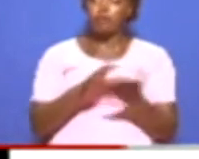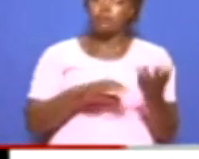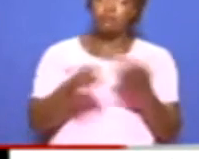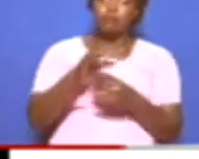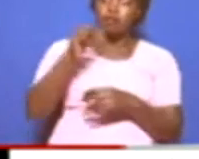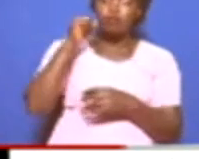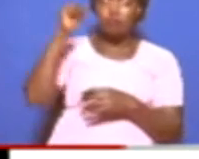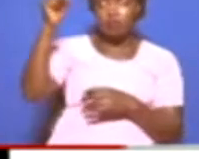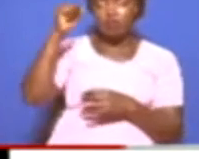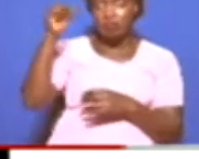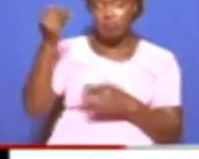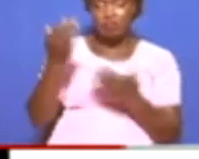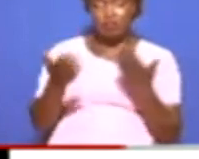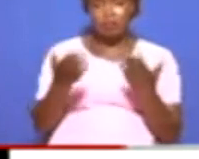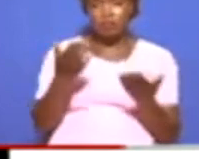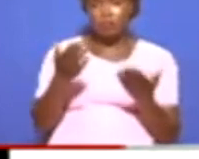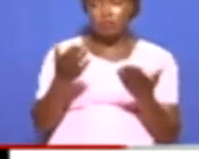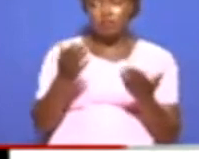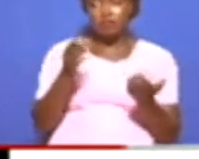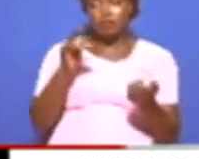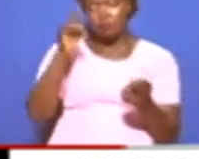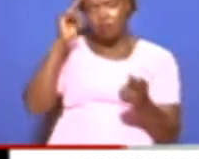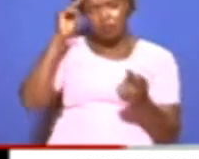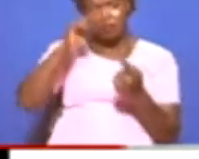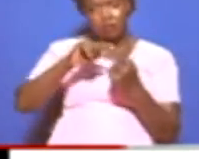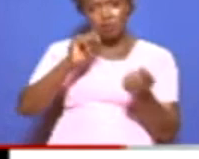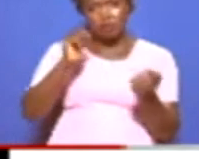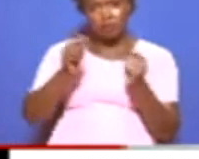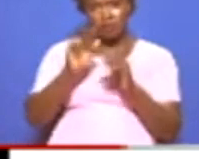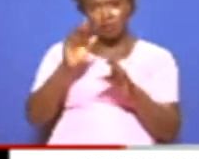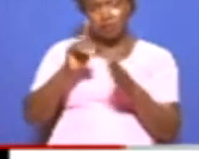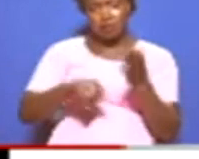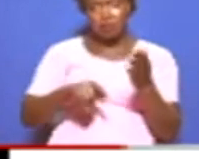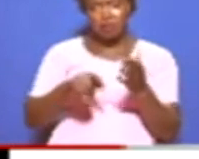kisiasa, pengine unapania kubadilisha nini katika maeneo ya Matayos?